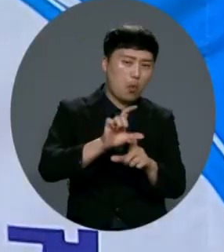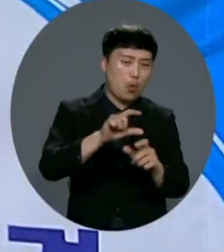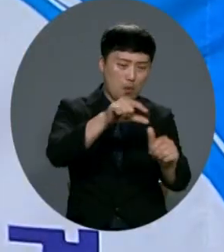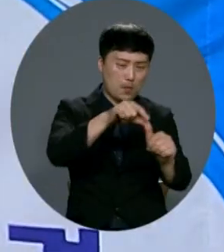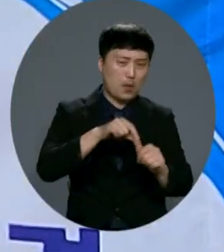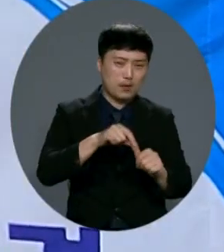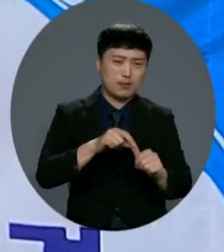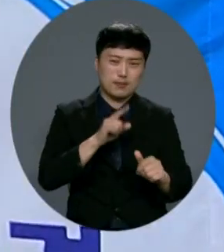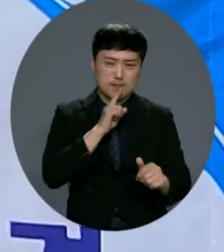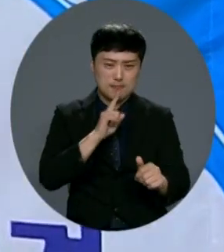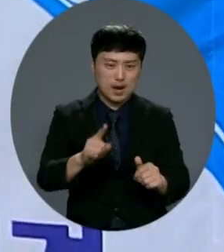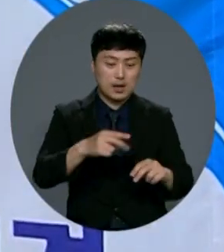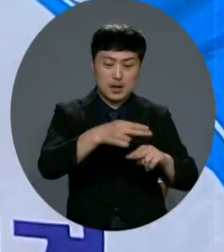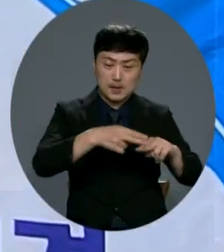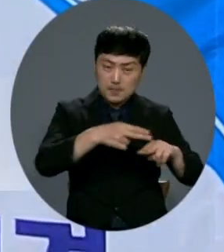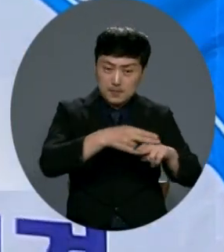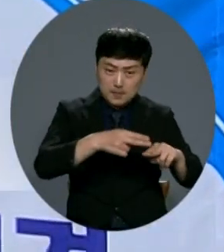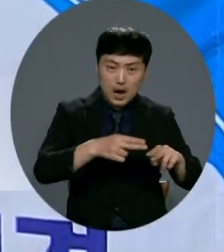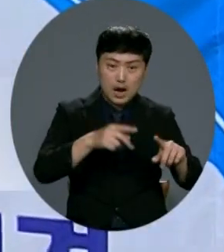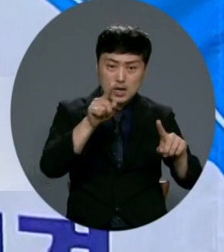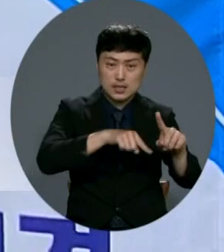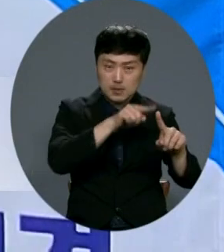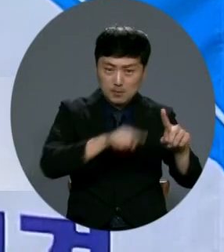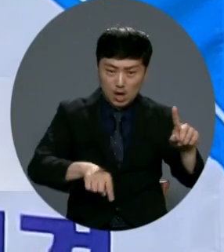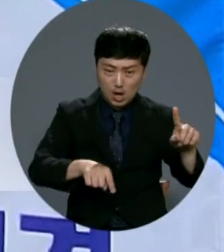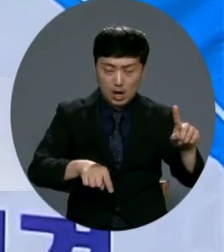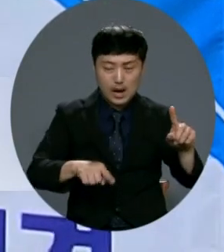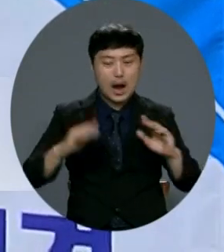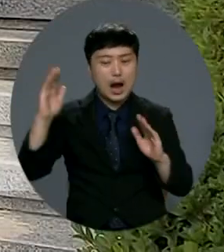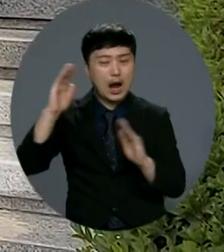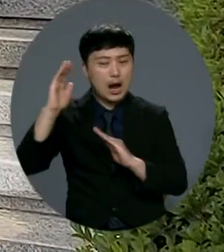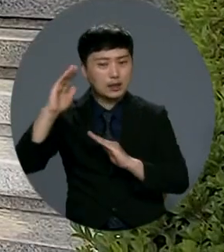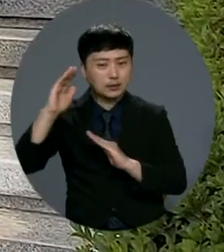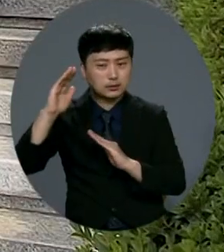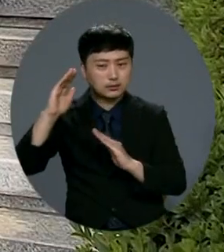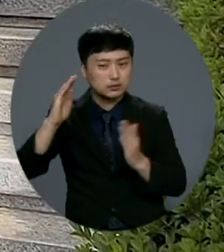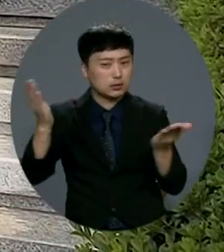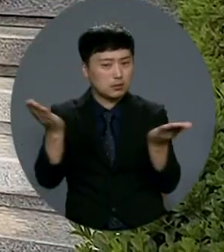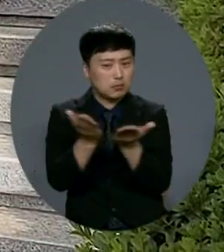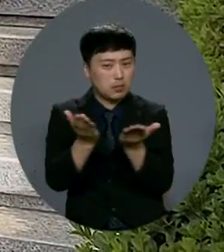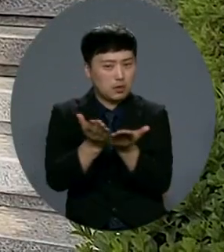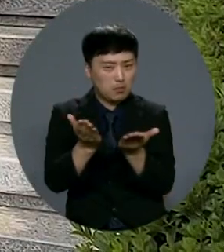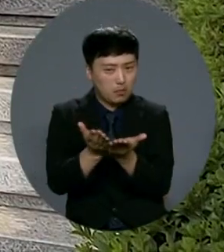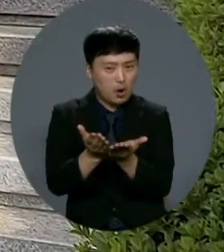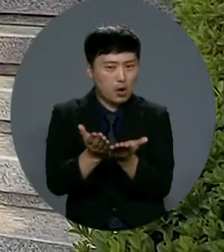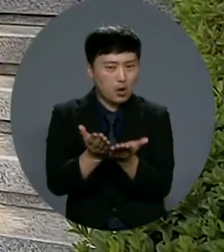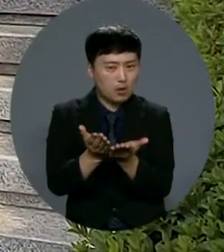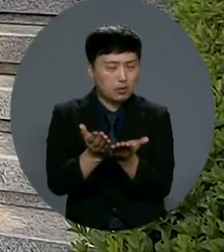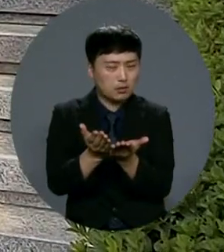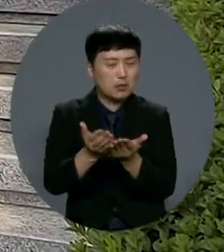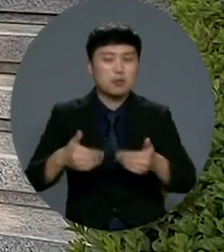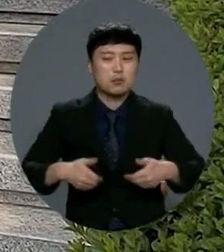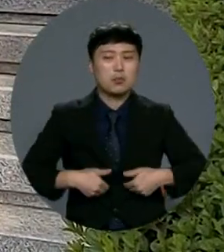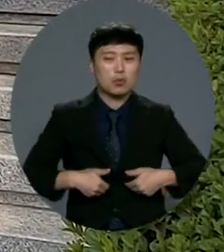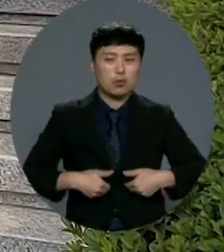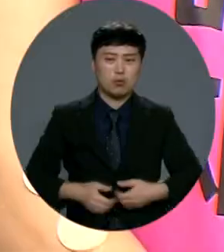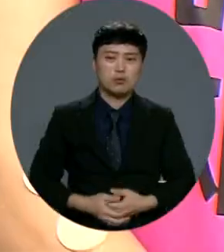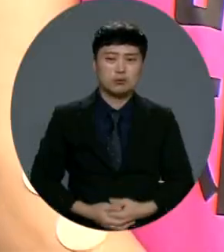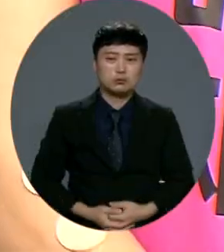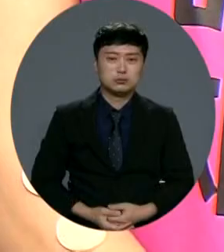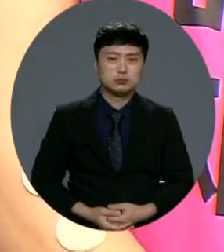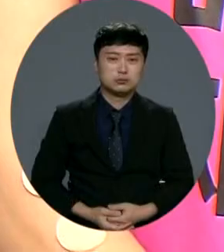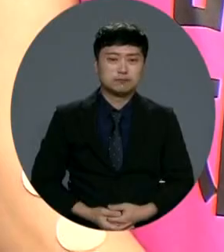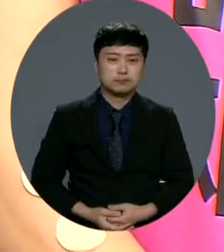또 조리사를 제외한 조리실무원 1인당 급식 인원을 적용해 인력을 배치하라고 주장하고 있습니다